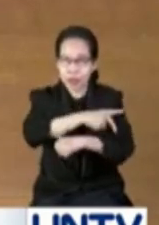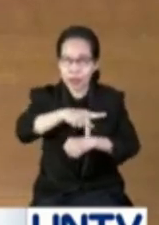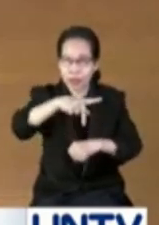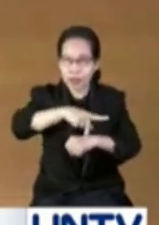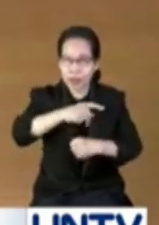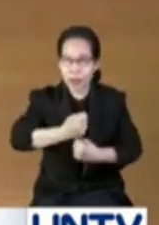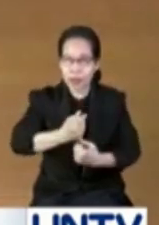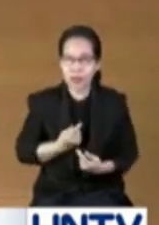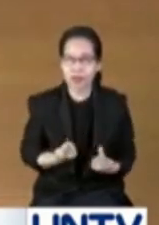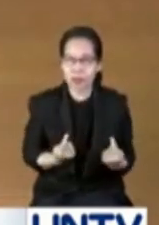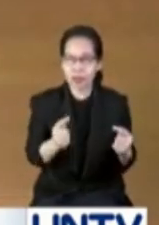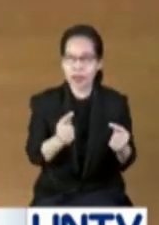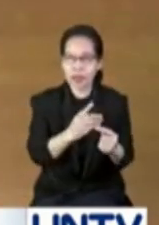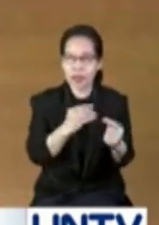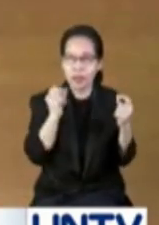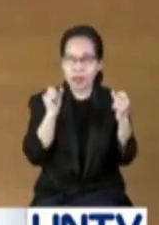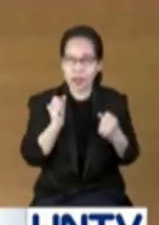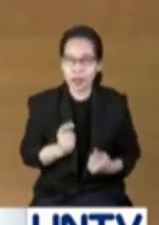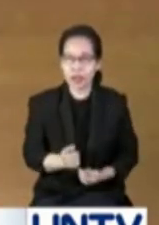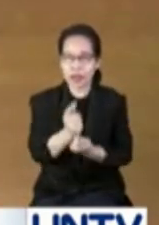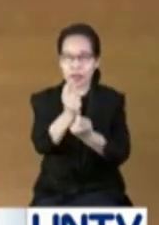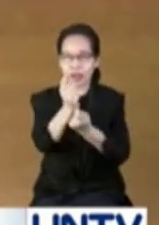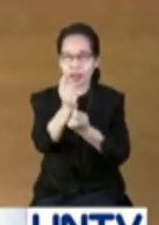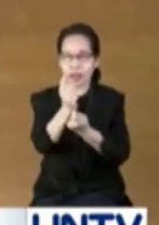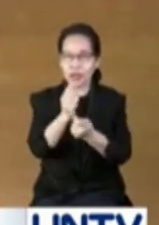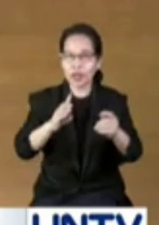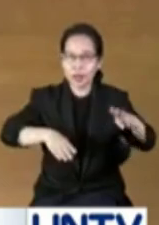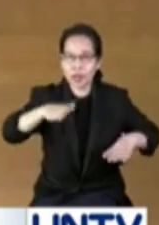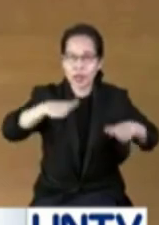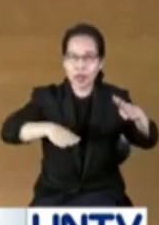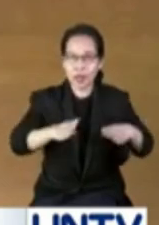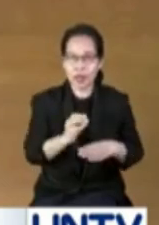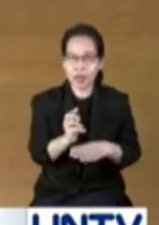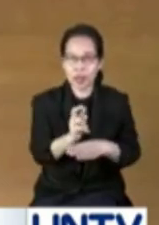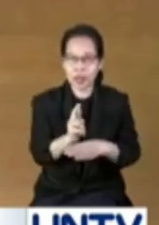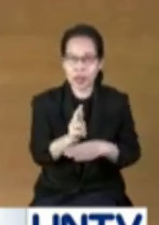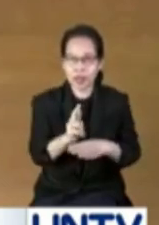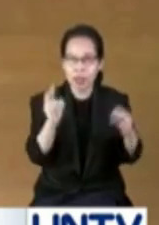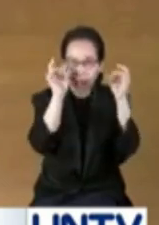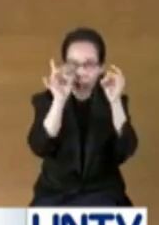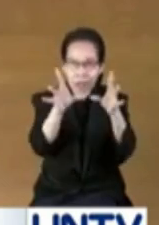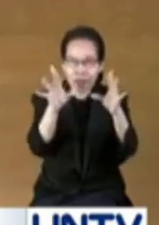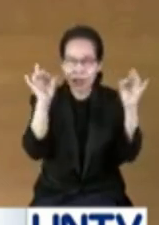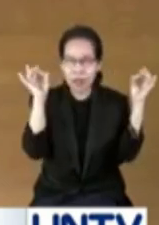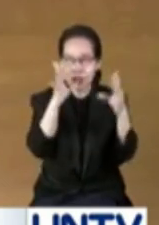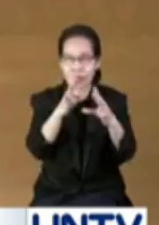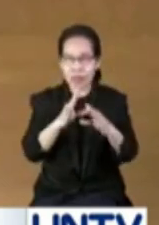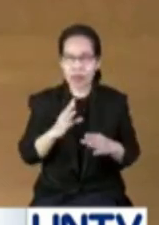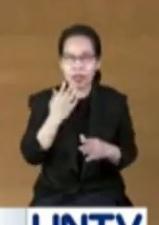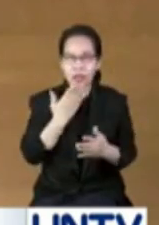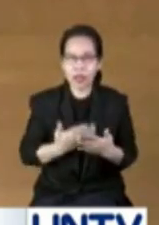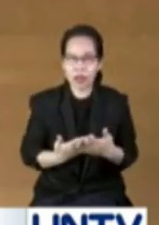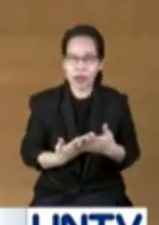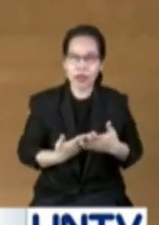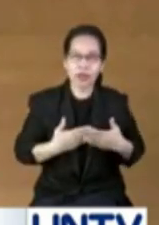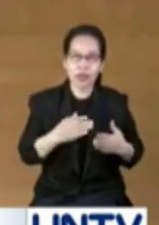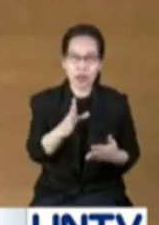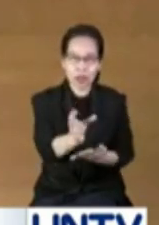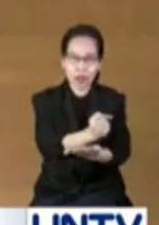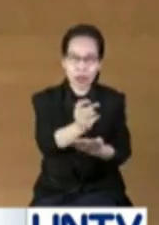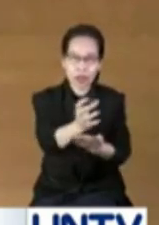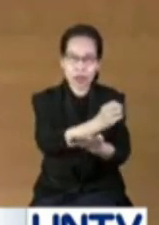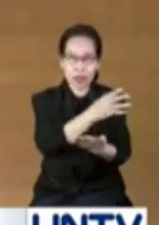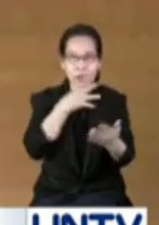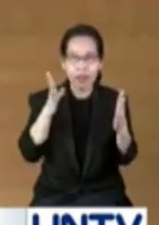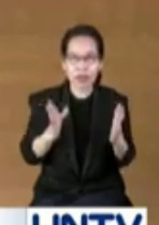at maaasahan. Sa balanced fertilizer strategy, gaganda ang ani ng mga magsasaka. Hindi na nila kailangan